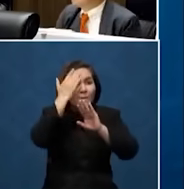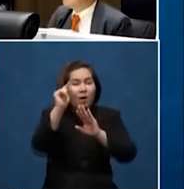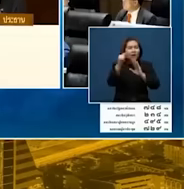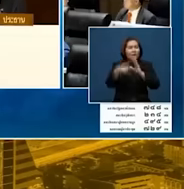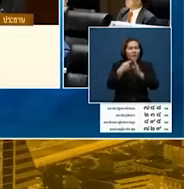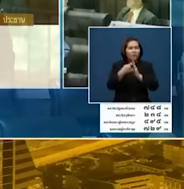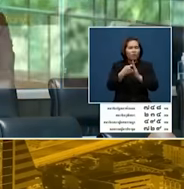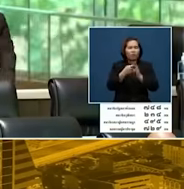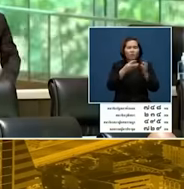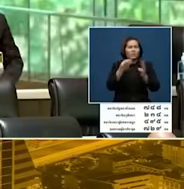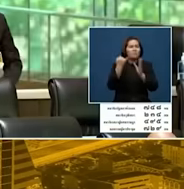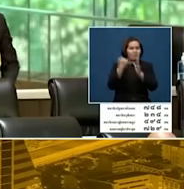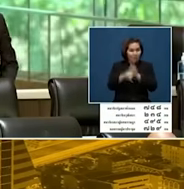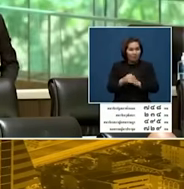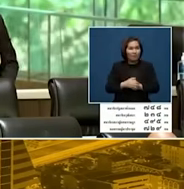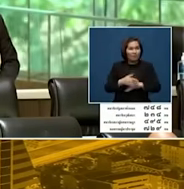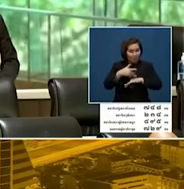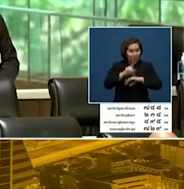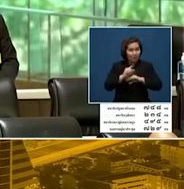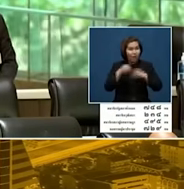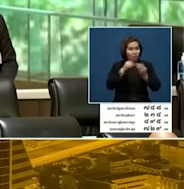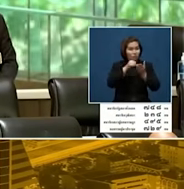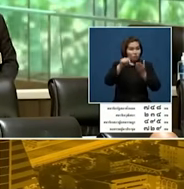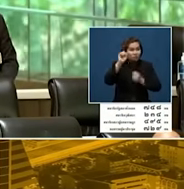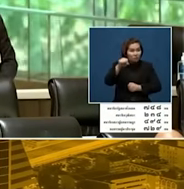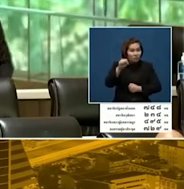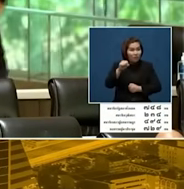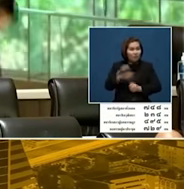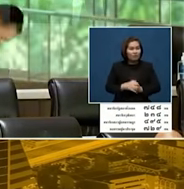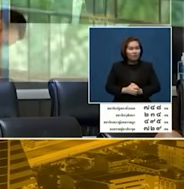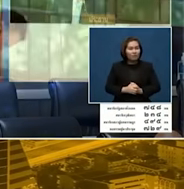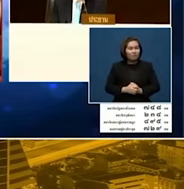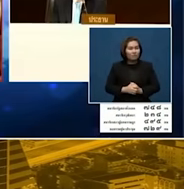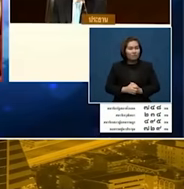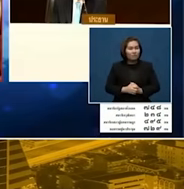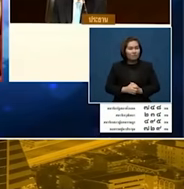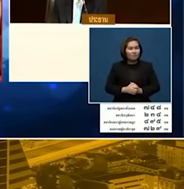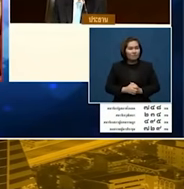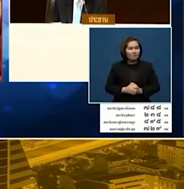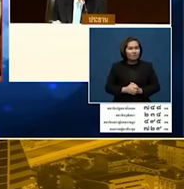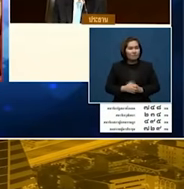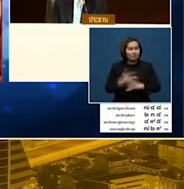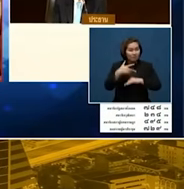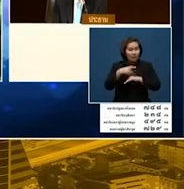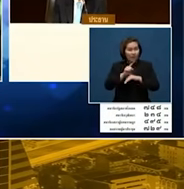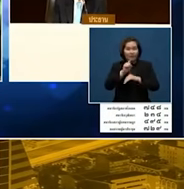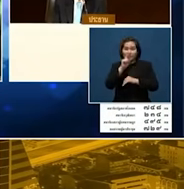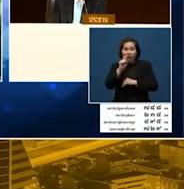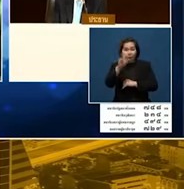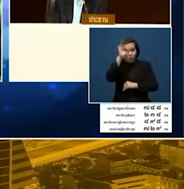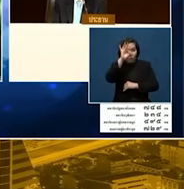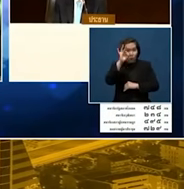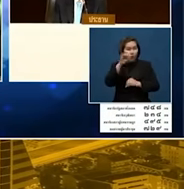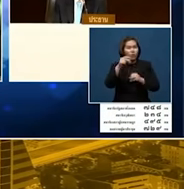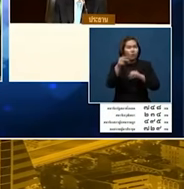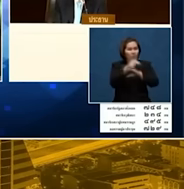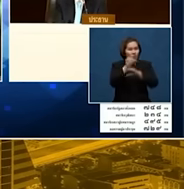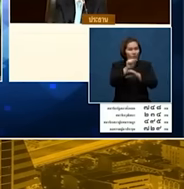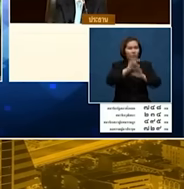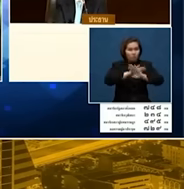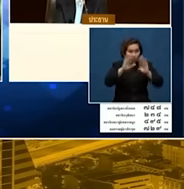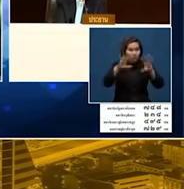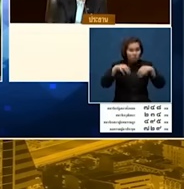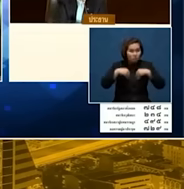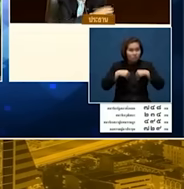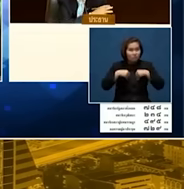ไม่ส่งให้ตรวจนะคุณวิโรจน์ก็บอกส่งให้ตรวจแล้วแล้วก็เจ้าหน้าที่สภาก็ยื่นนะเอก